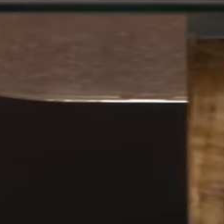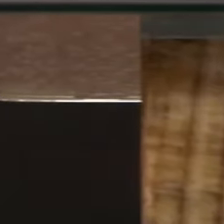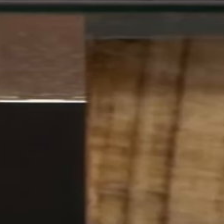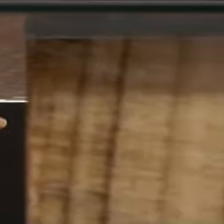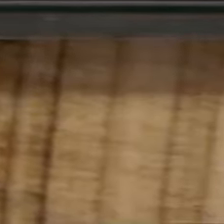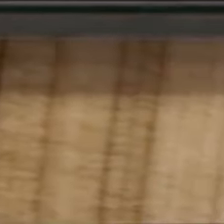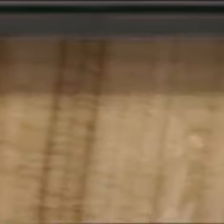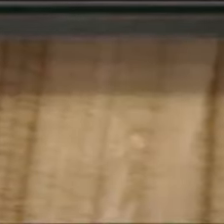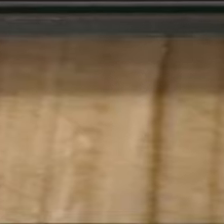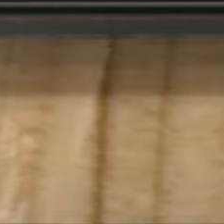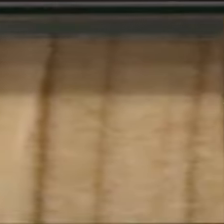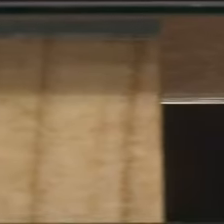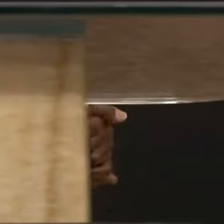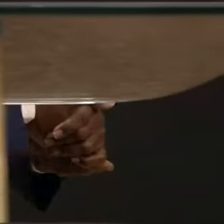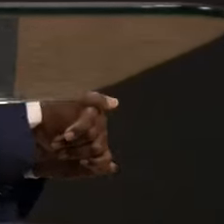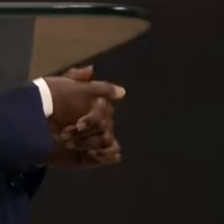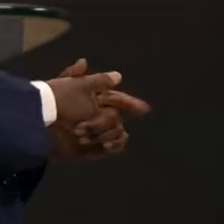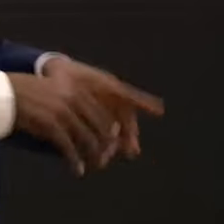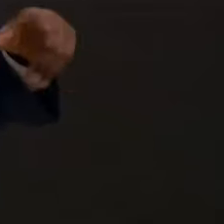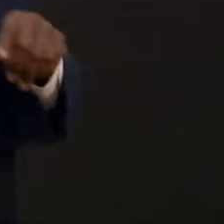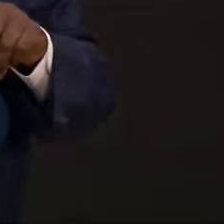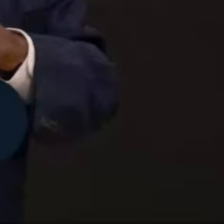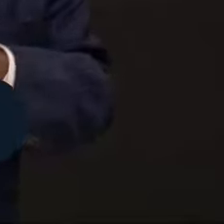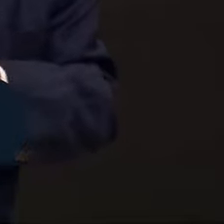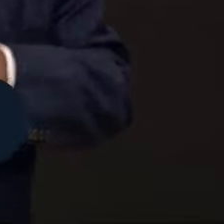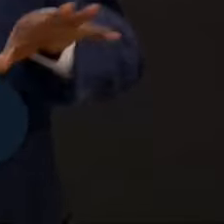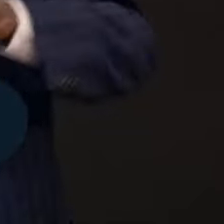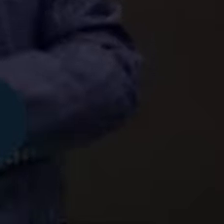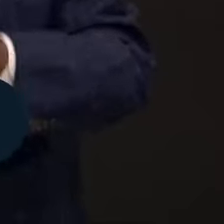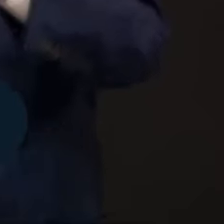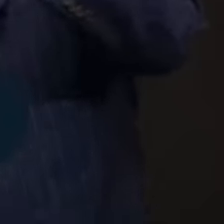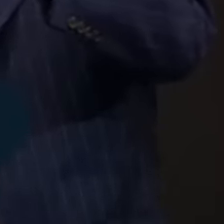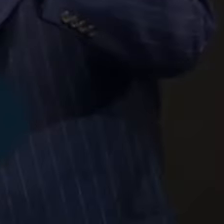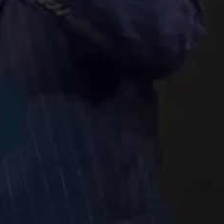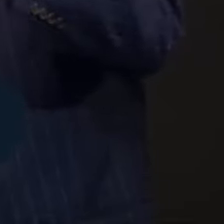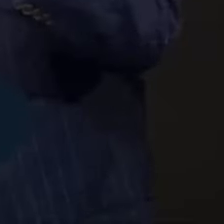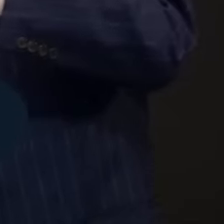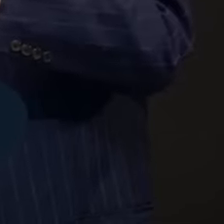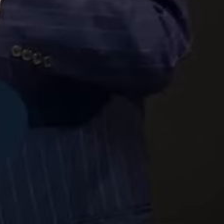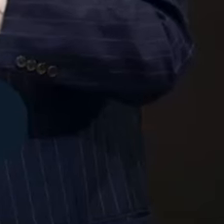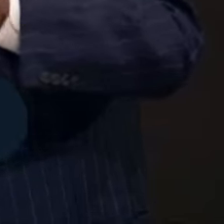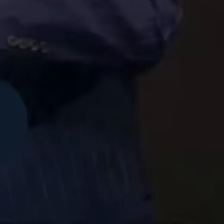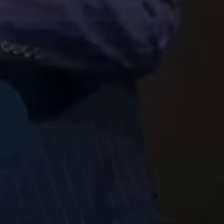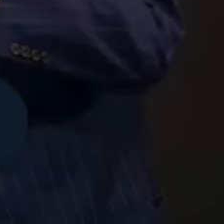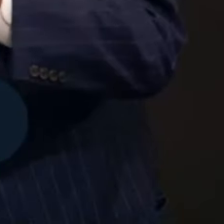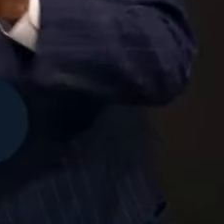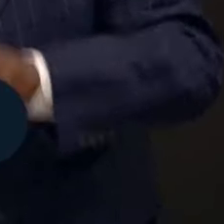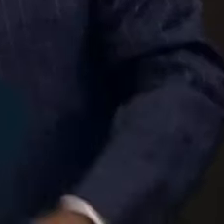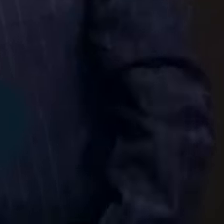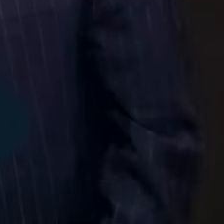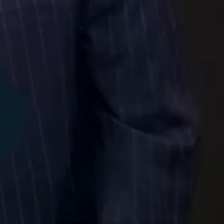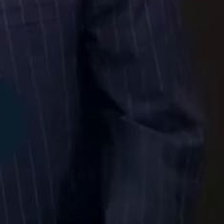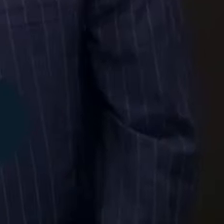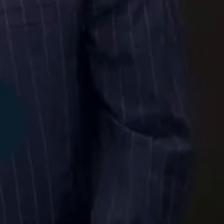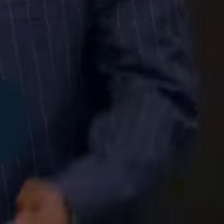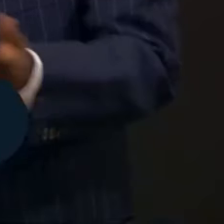sommes persécutés, nous sommes maltraités, nous sommes assaillis et abusés pour notre foi? C'est par